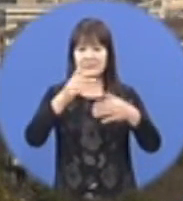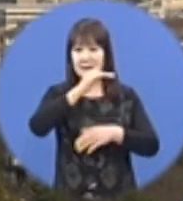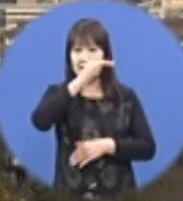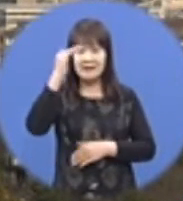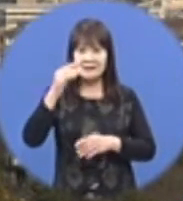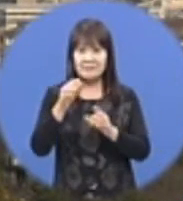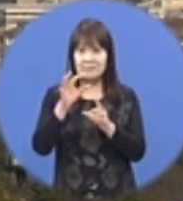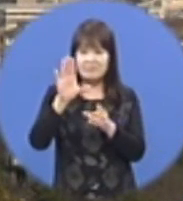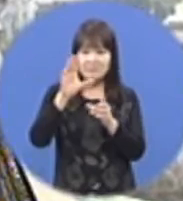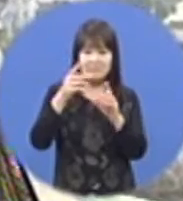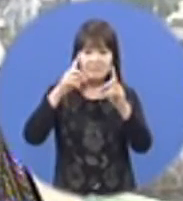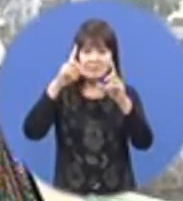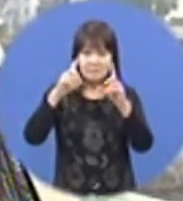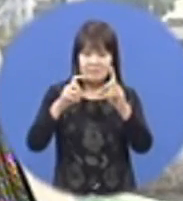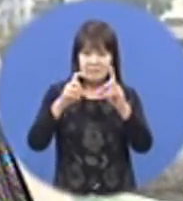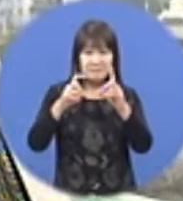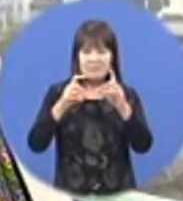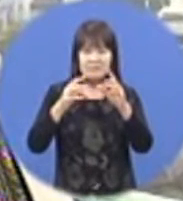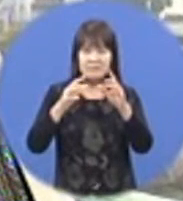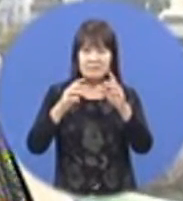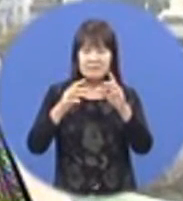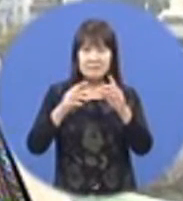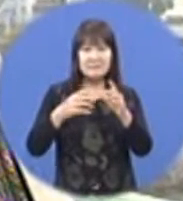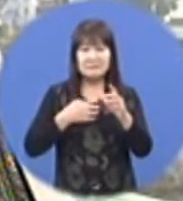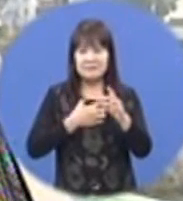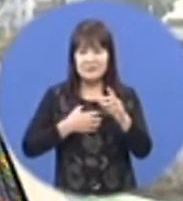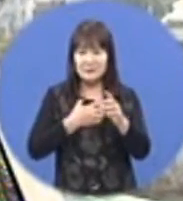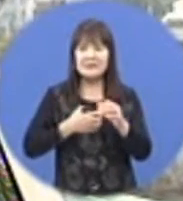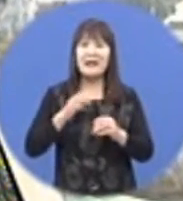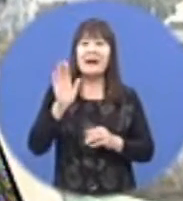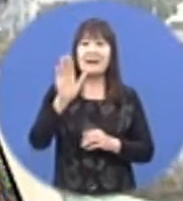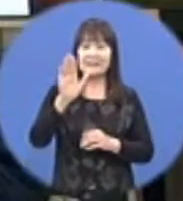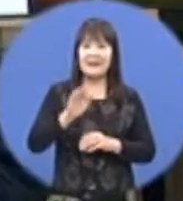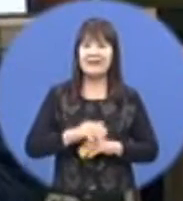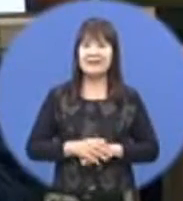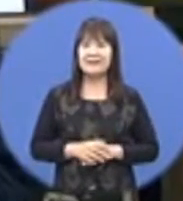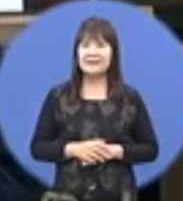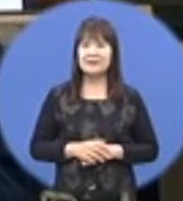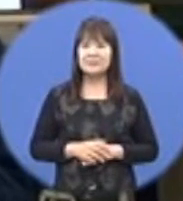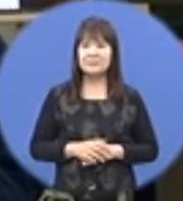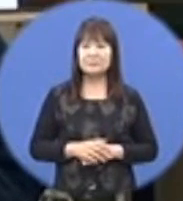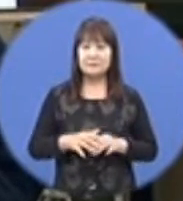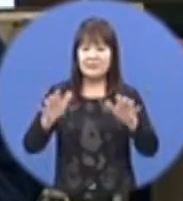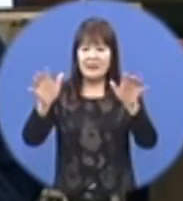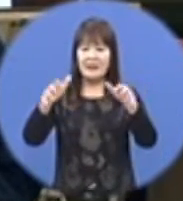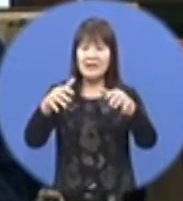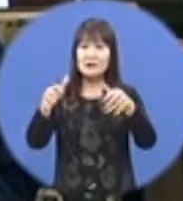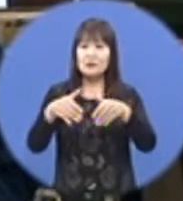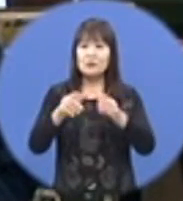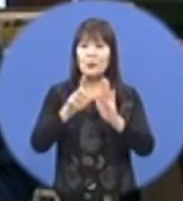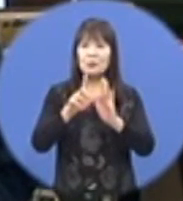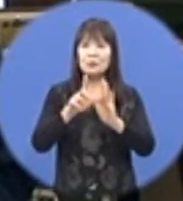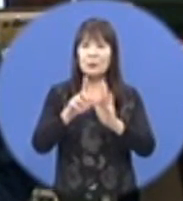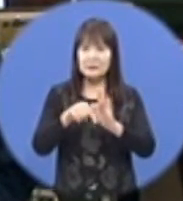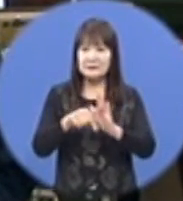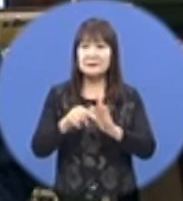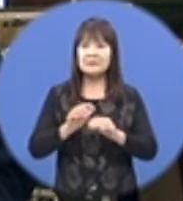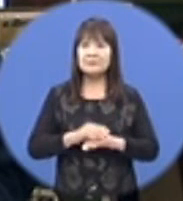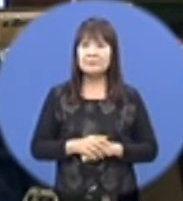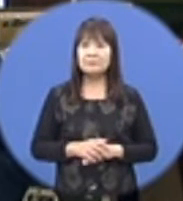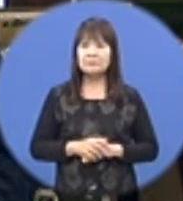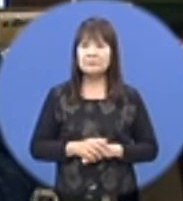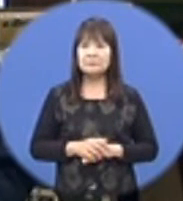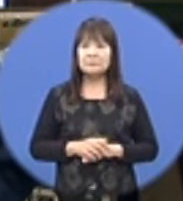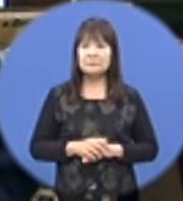で撮れないなっていうのがちょっと苦しんだところだったりしたんですけど、あと編集の時とかは、時